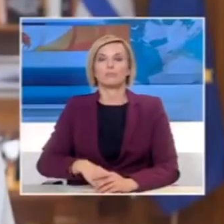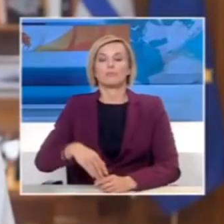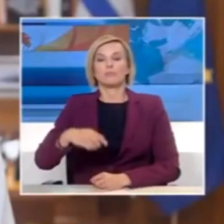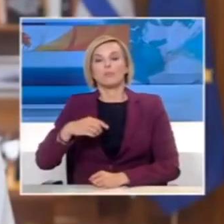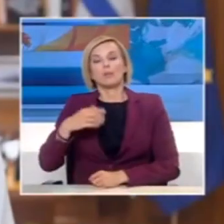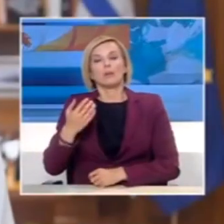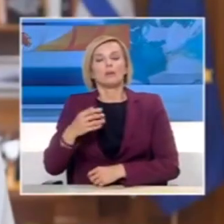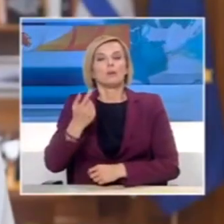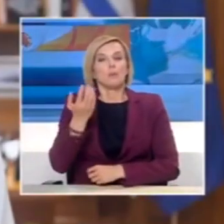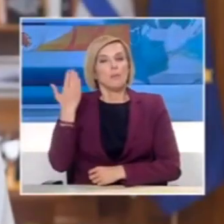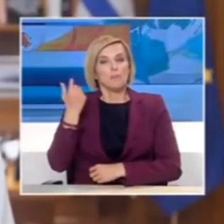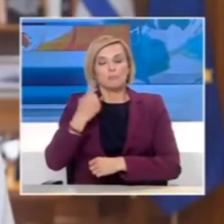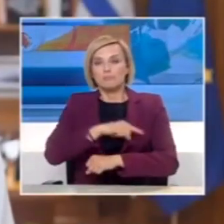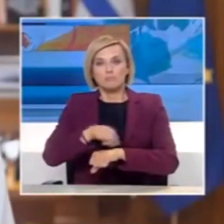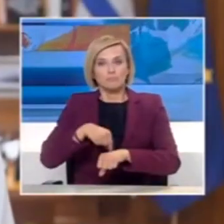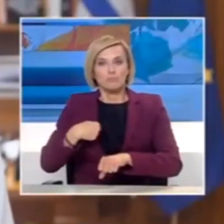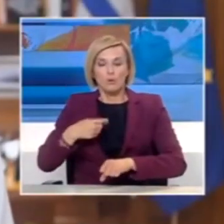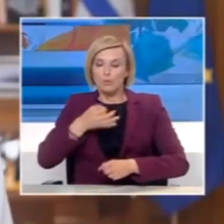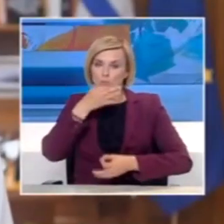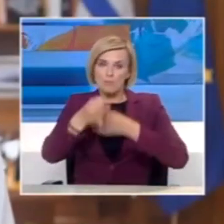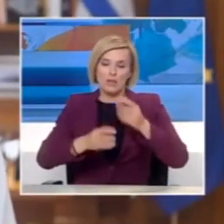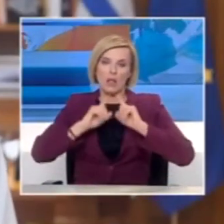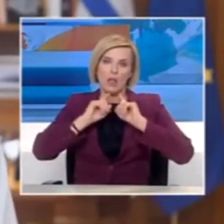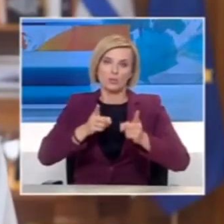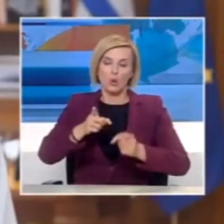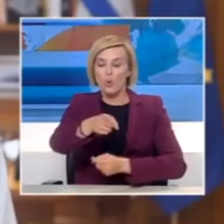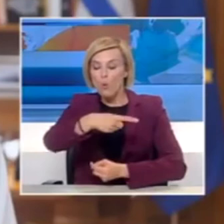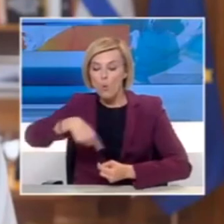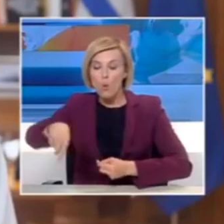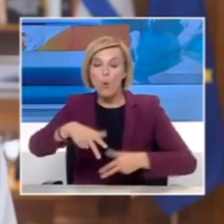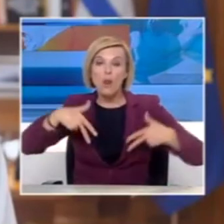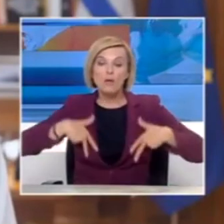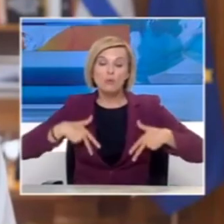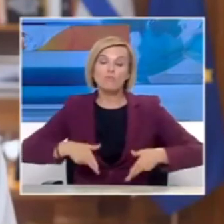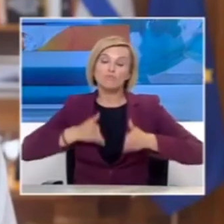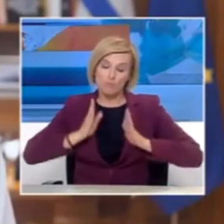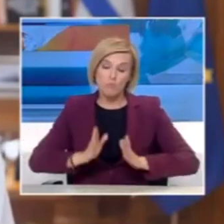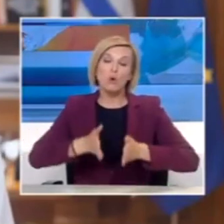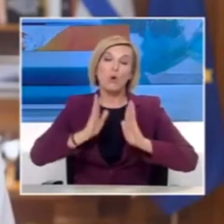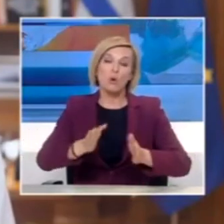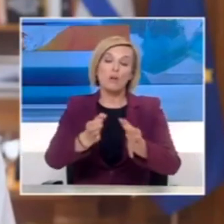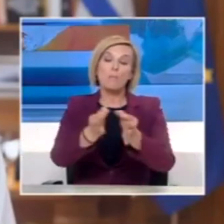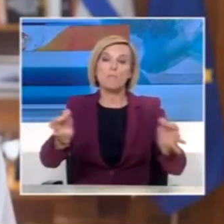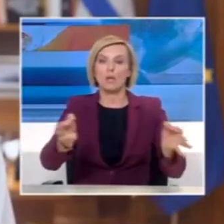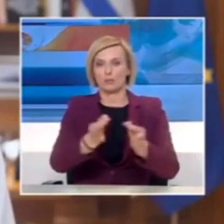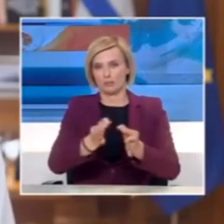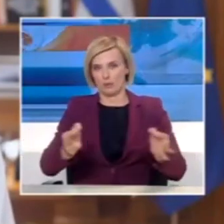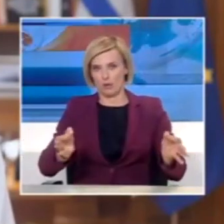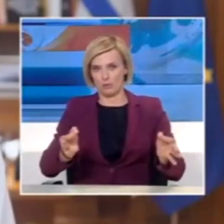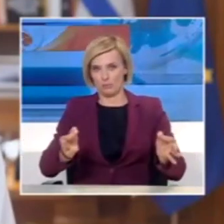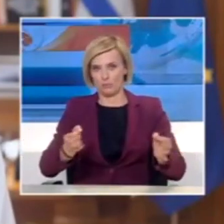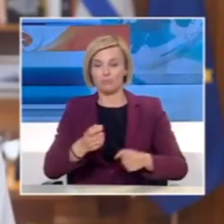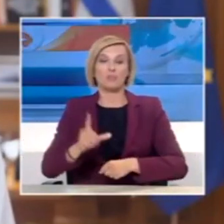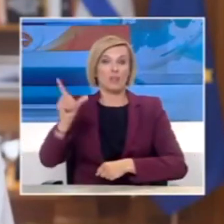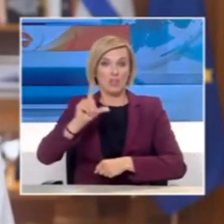Πριν από λίγο έδωσα εντολή στους συναρμόδους υπουργούς να προχωρήσουν στις απαραίτητες ενέργειες, ώστε από τις 6 το πρωί